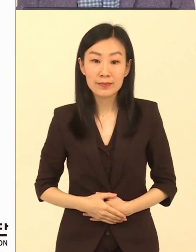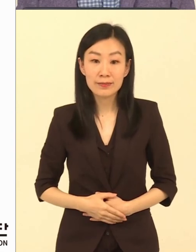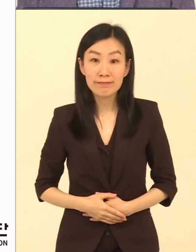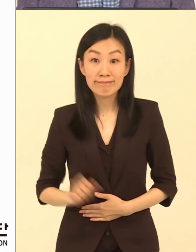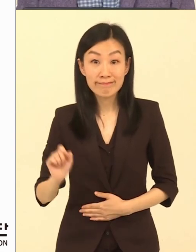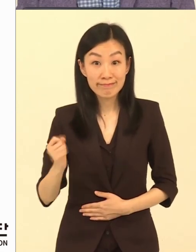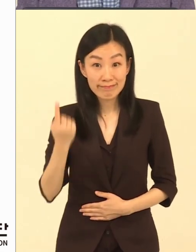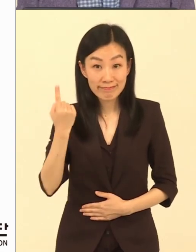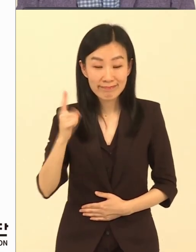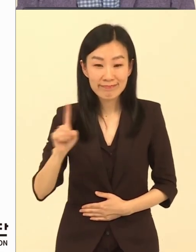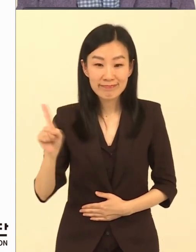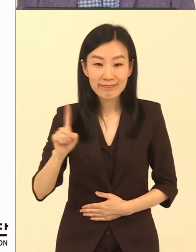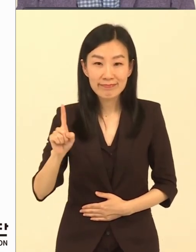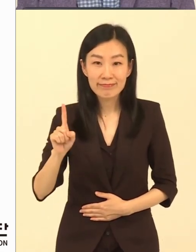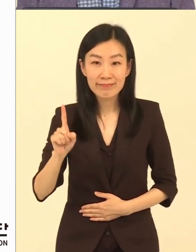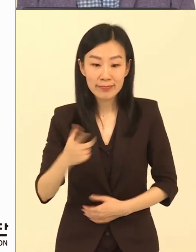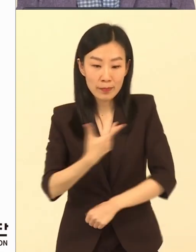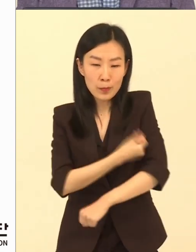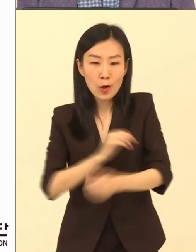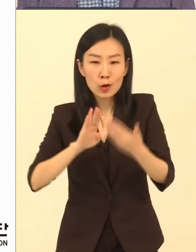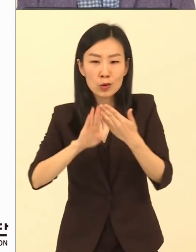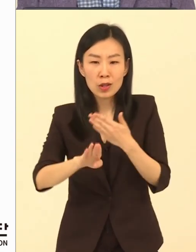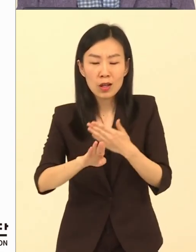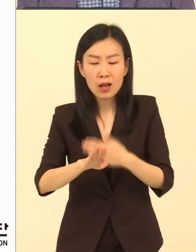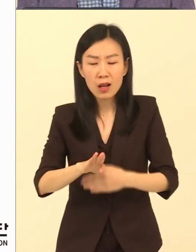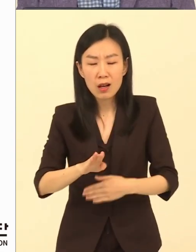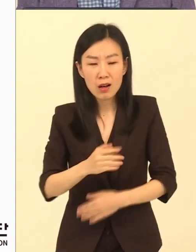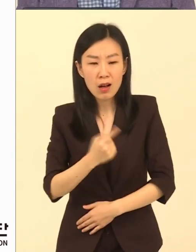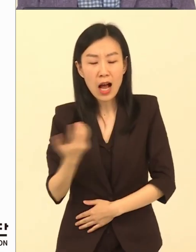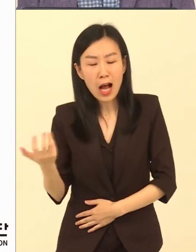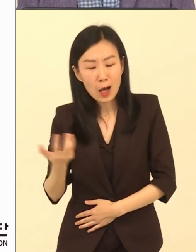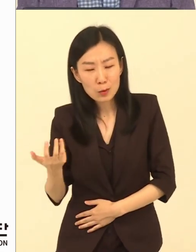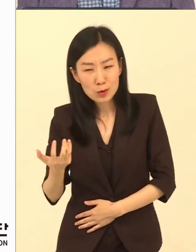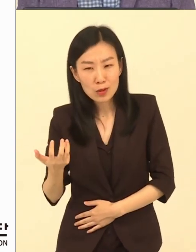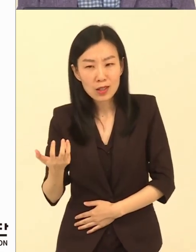원인은 접종 후에 통증과 불안감 때문입니다.